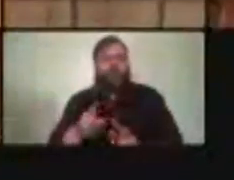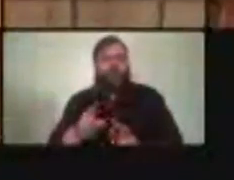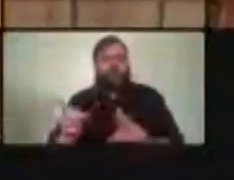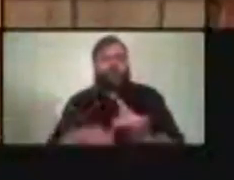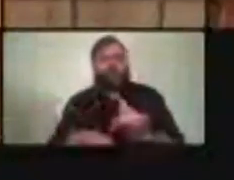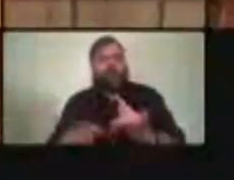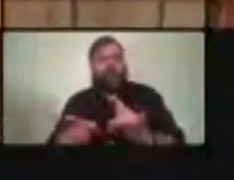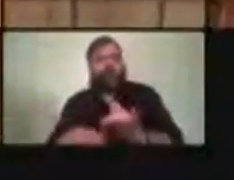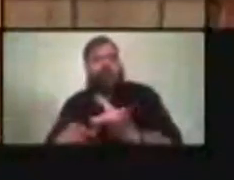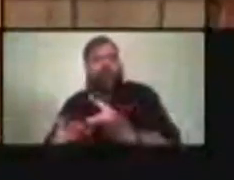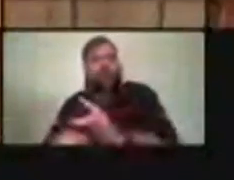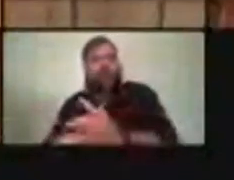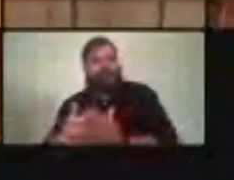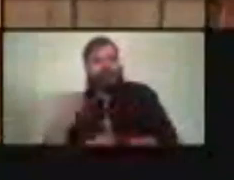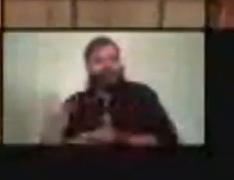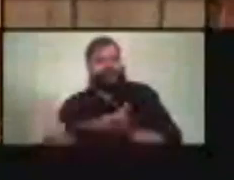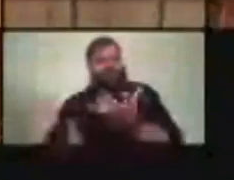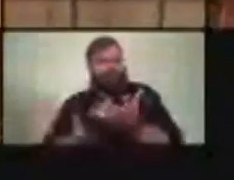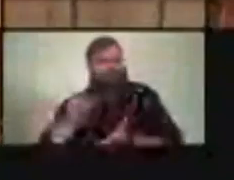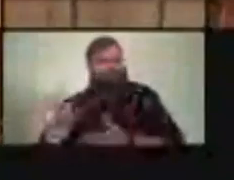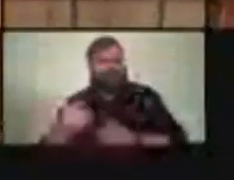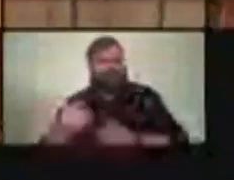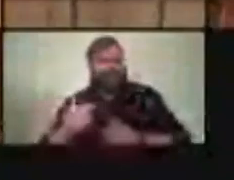teknolojia ili tuweze